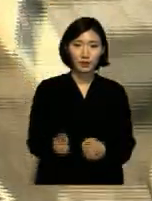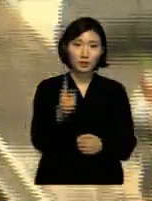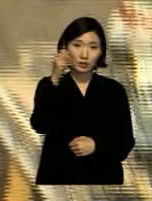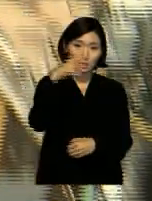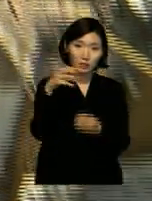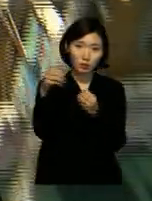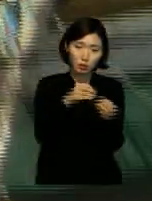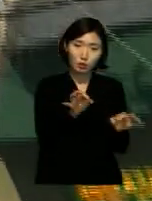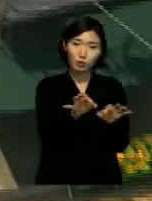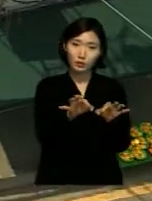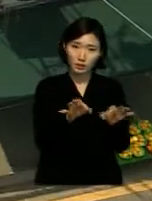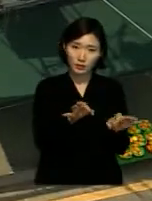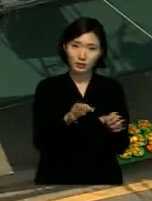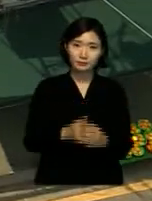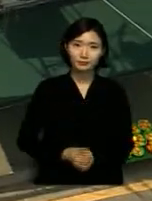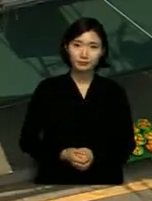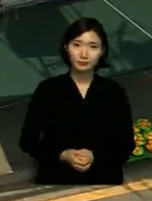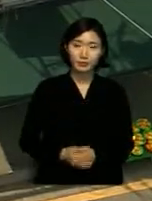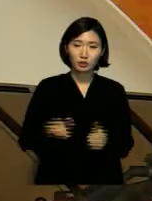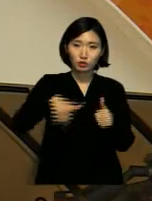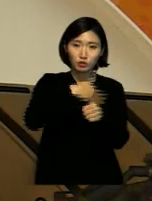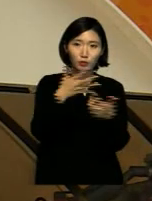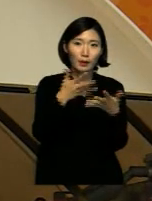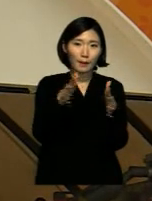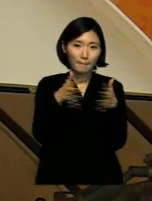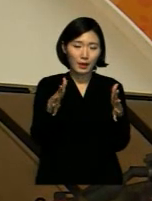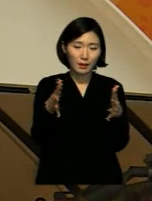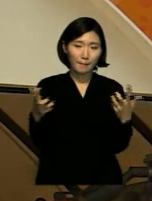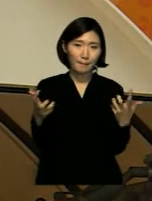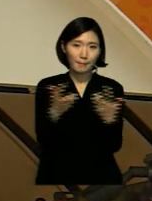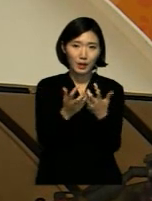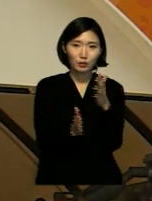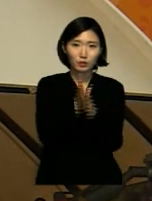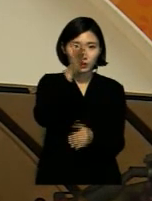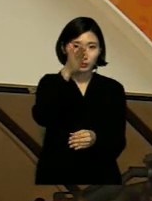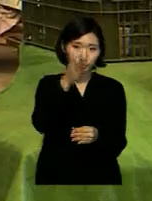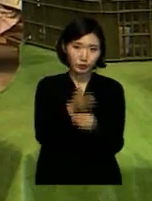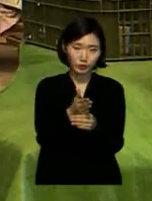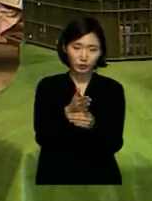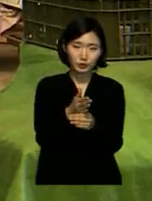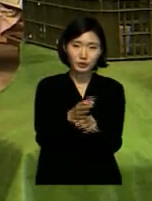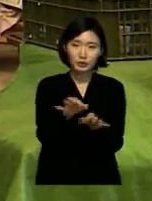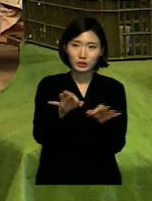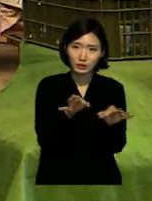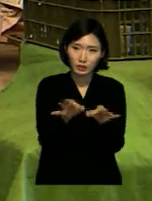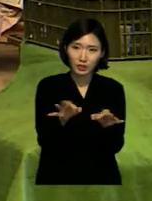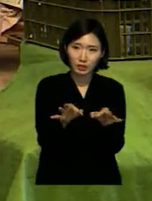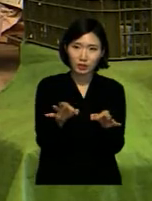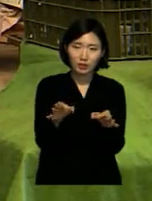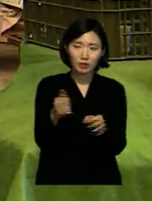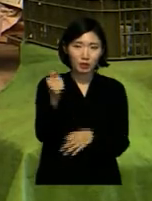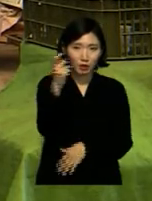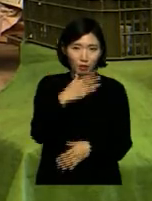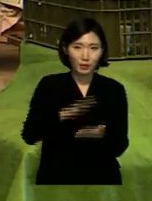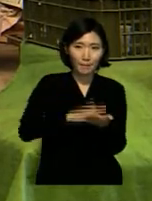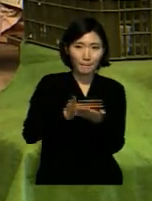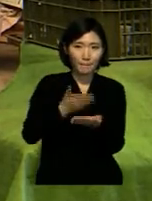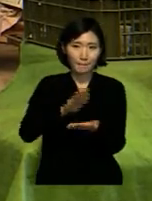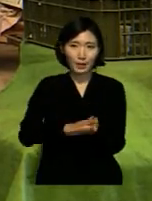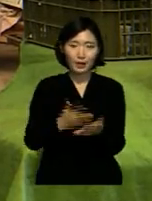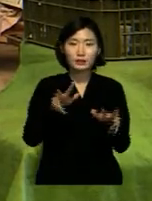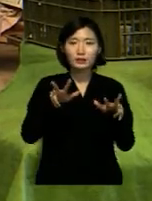일산 전통시장입니다. 인근의 아파트가 밀집된 도심형 시장으로 수차례 리모델링을 거치며